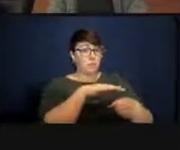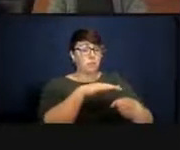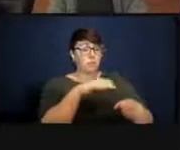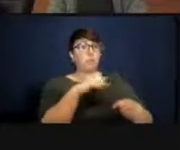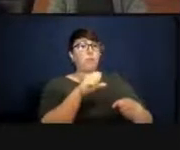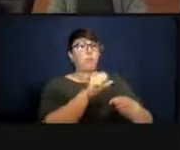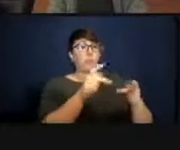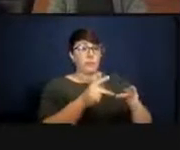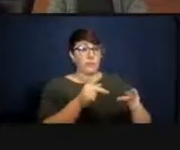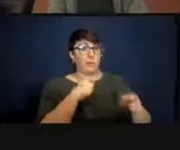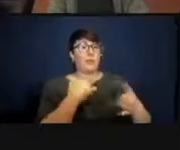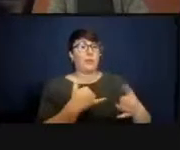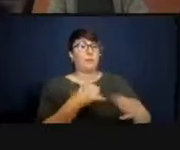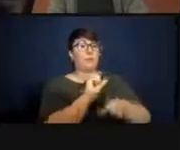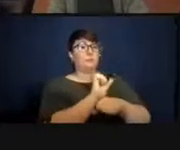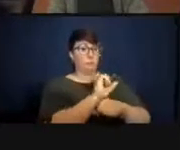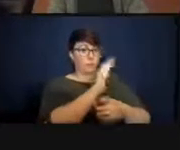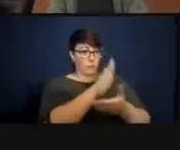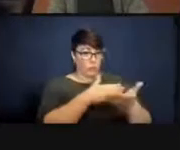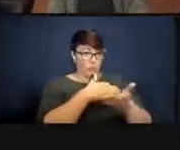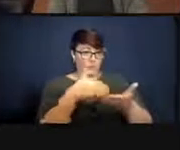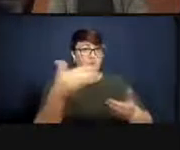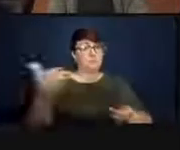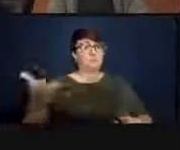tulizungumza nao ili waanze kujitayarisha.